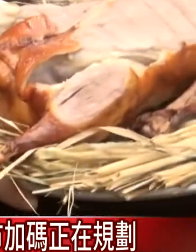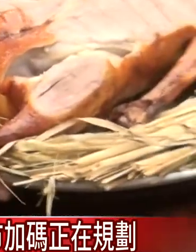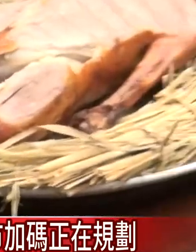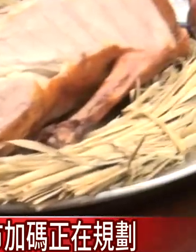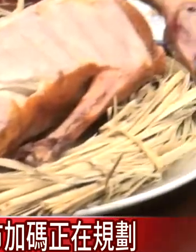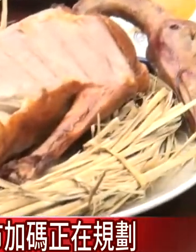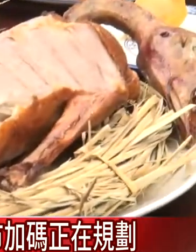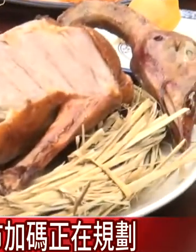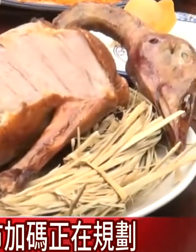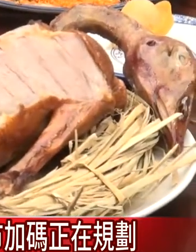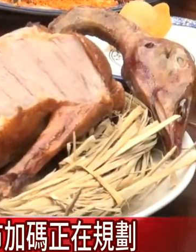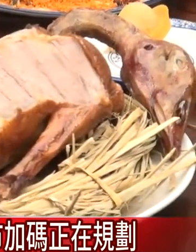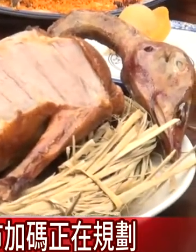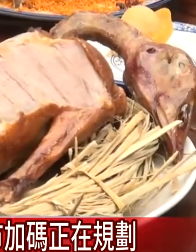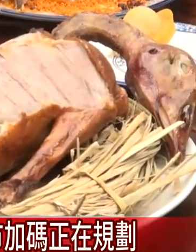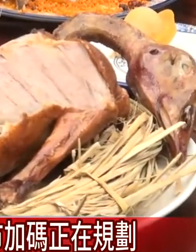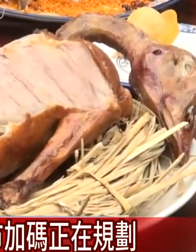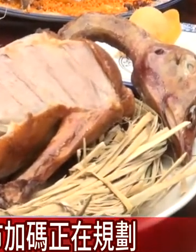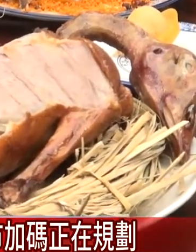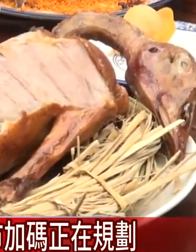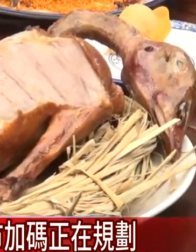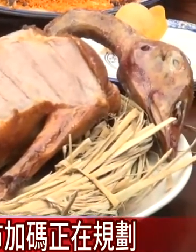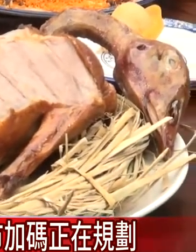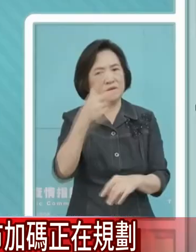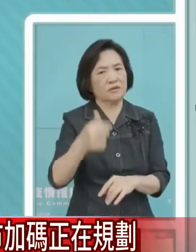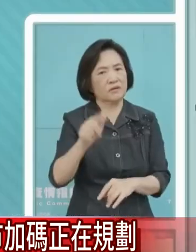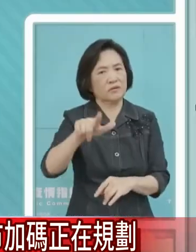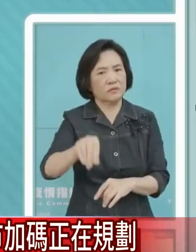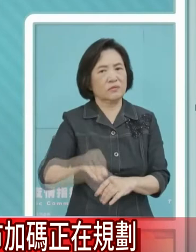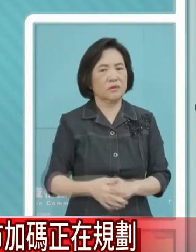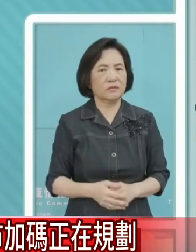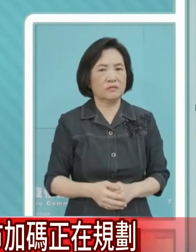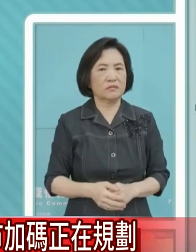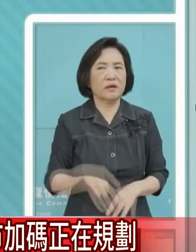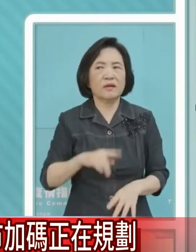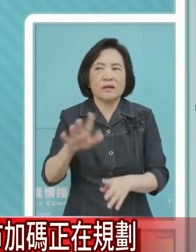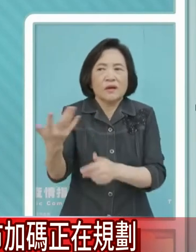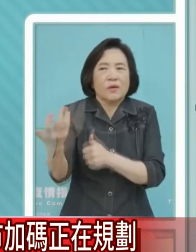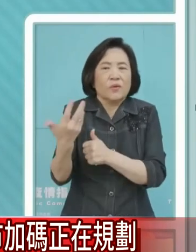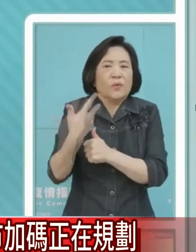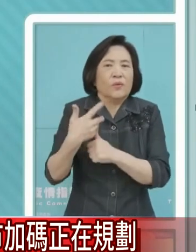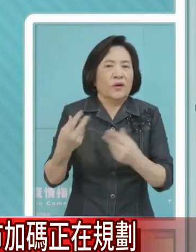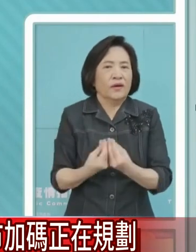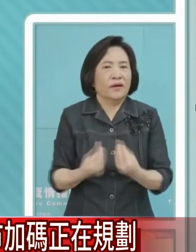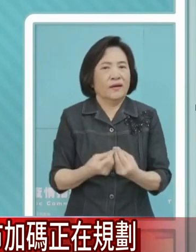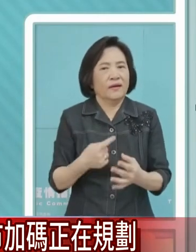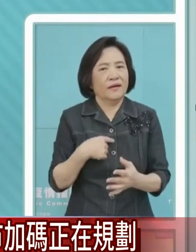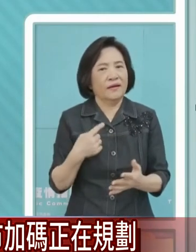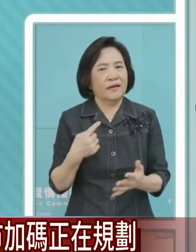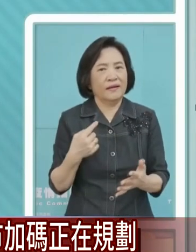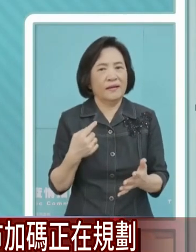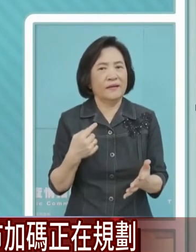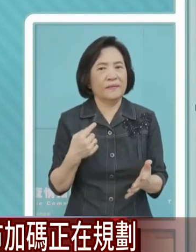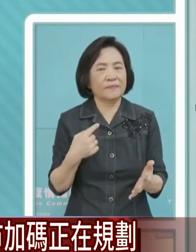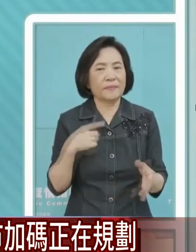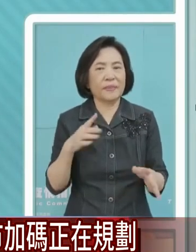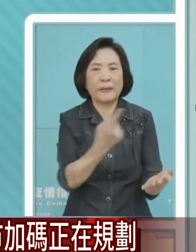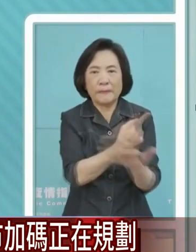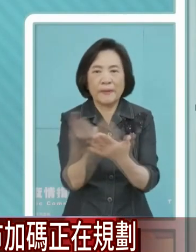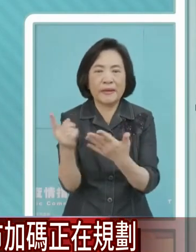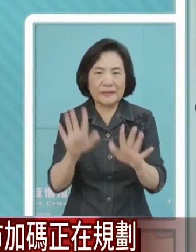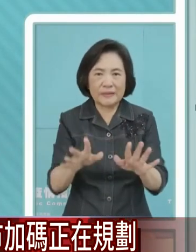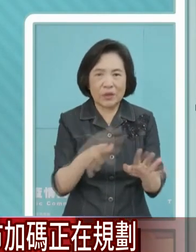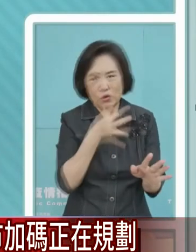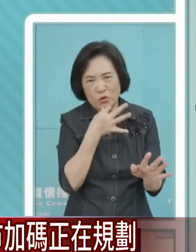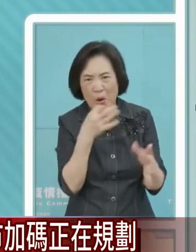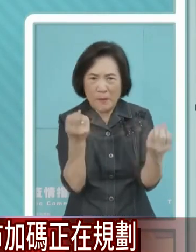少钱，直接转到账户而已，一秒钟就完成了。关于这个问题哦，我倒觉得还是那样了。每一个危机